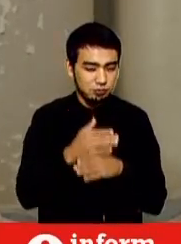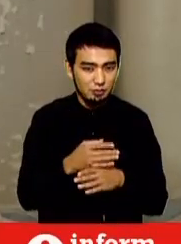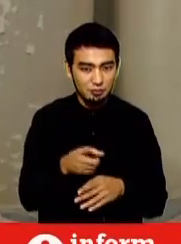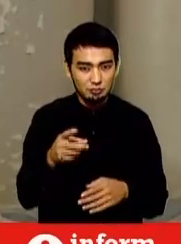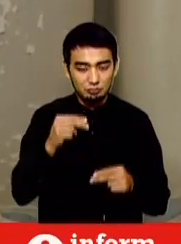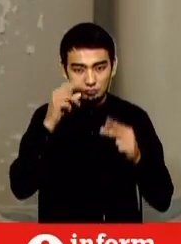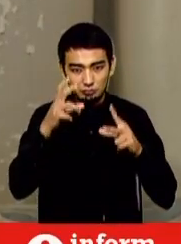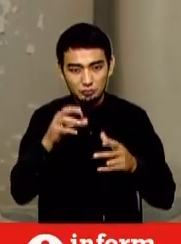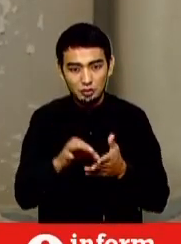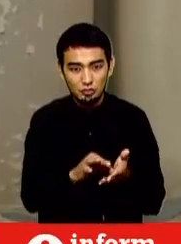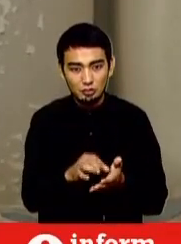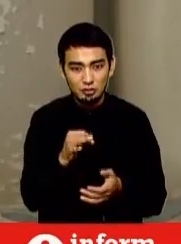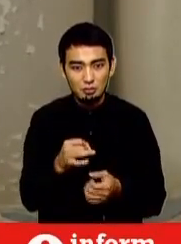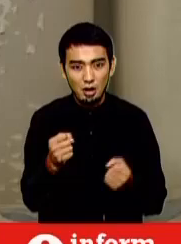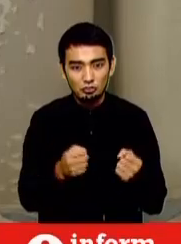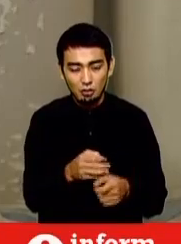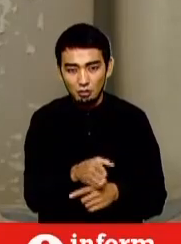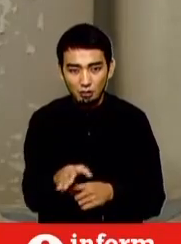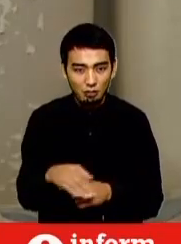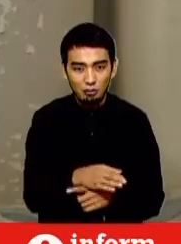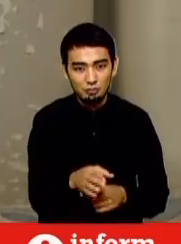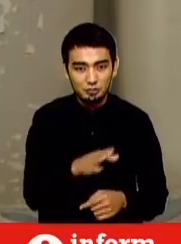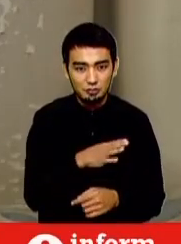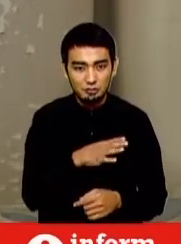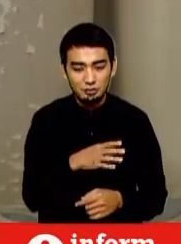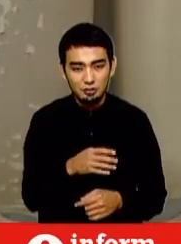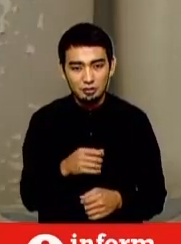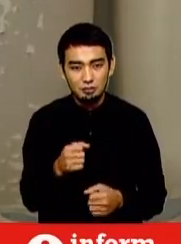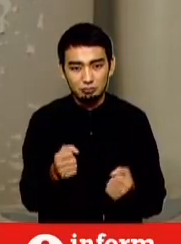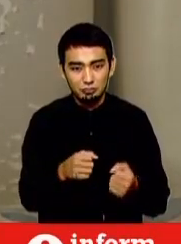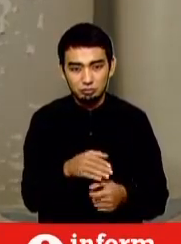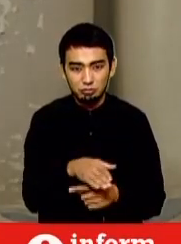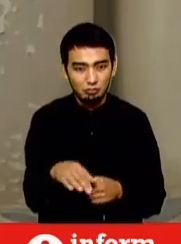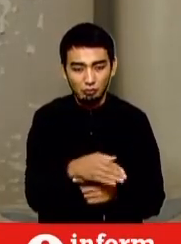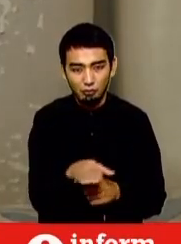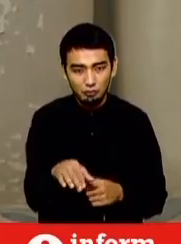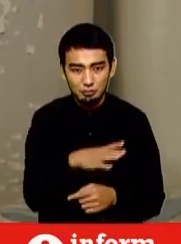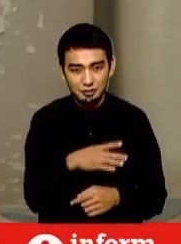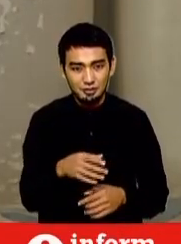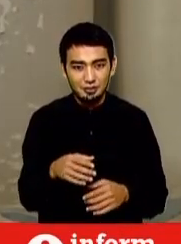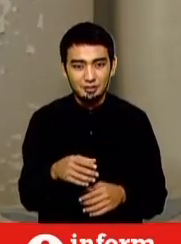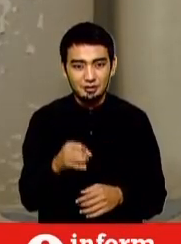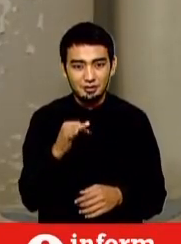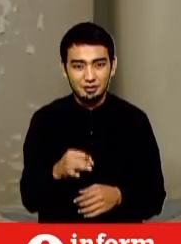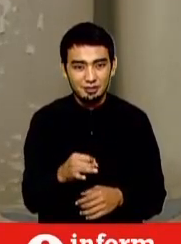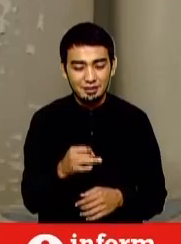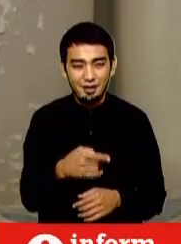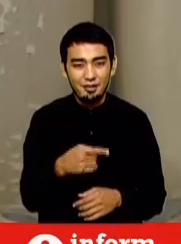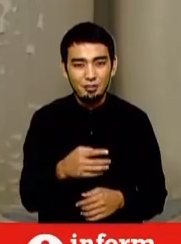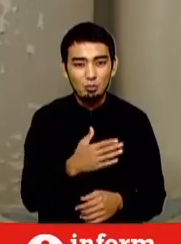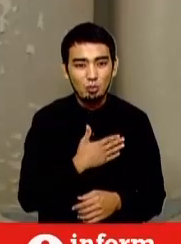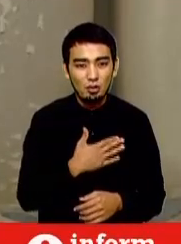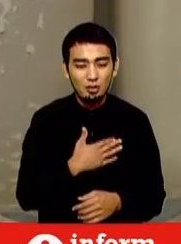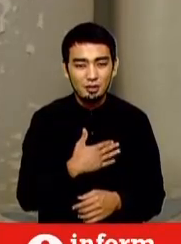оянғанда машинаны ары берген шықпайды ғой машина. Қозғаған ғой орнынан. Қозғағанда келінім тірі жатқан